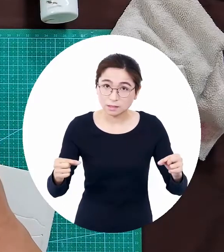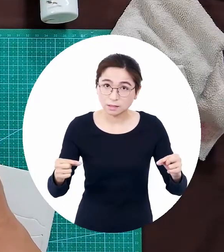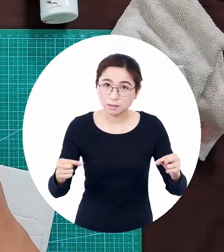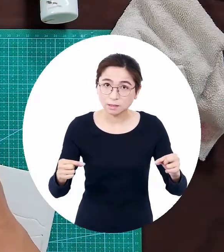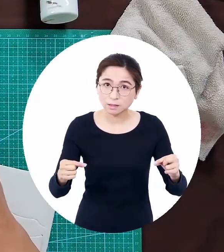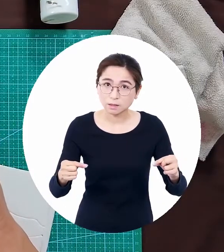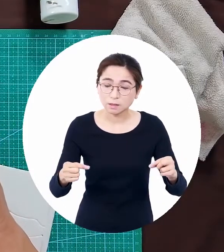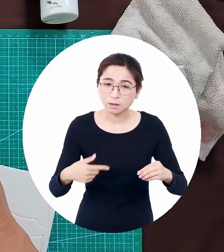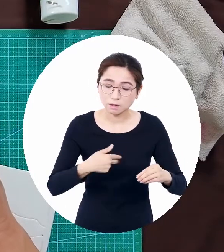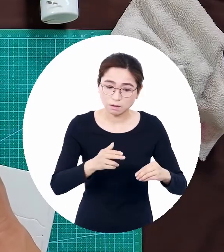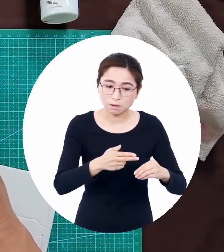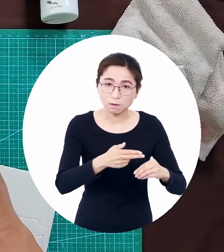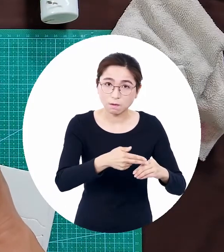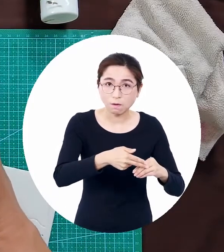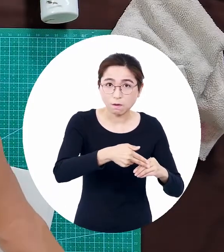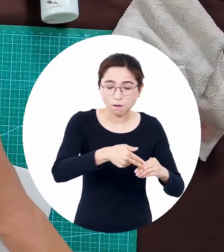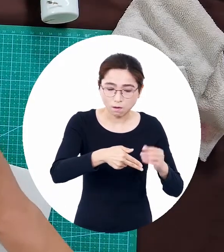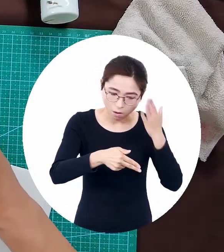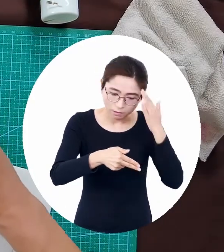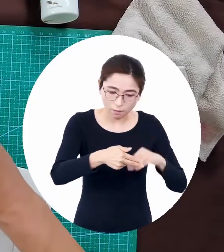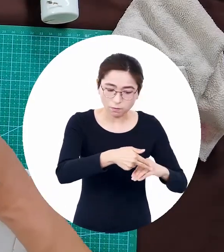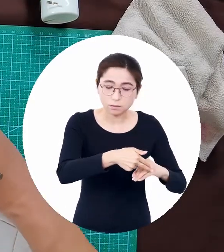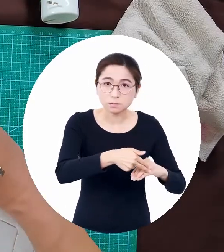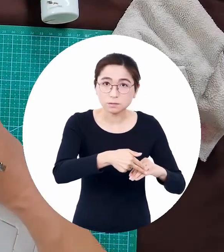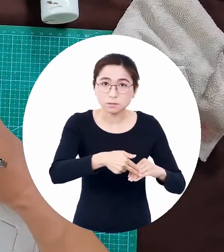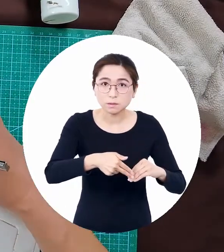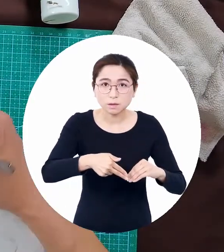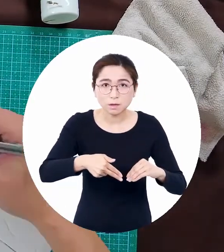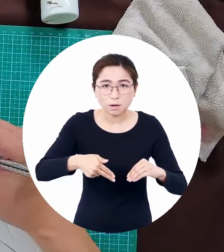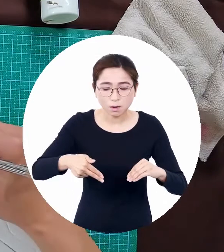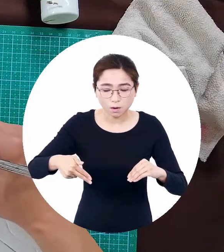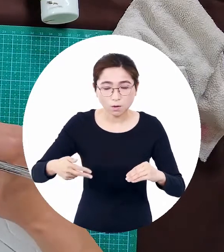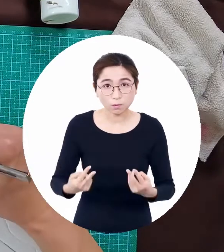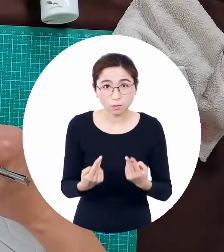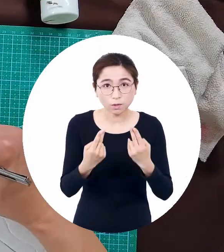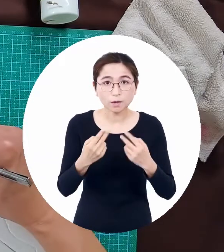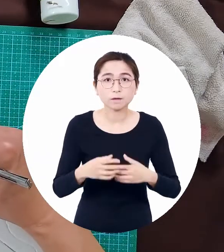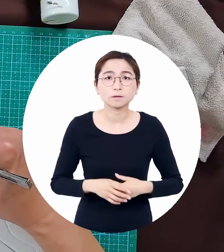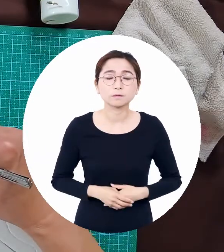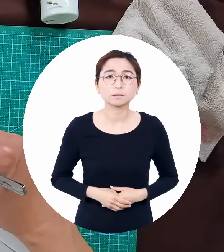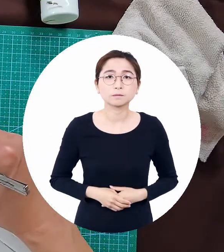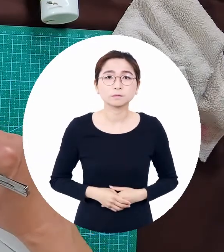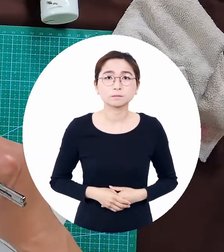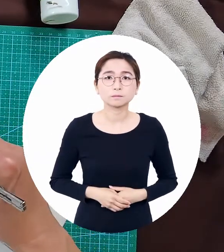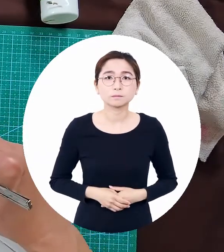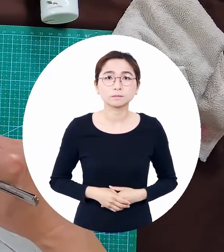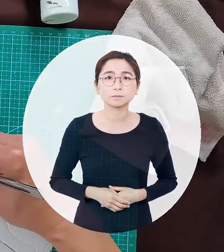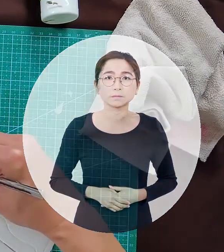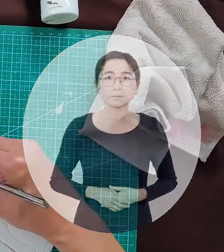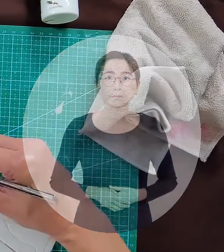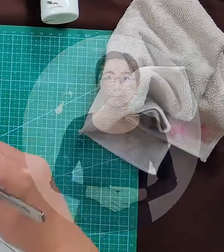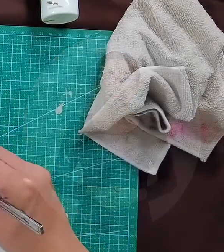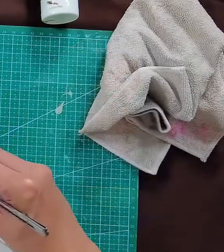紋啦。咁我頭開始呢個就設計係草地嚟嘅。咁咪戒翻草地出嚟先。